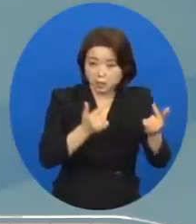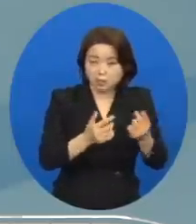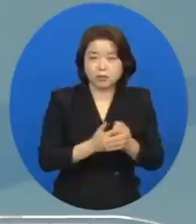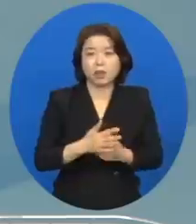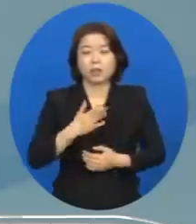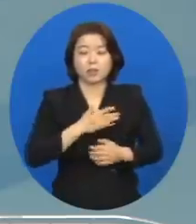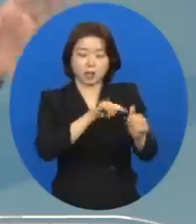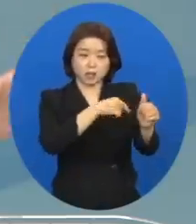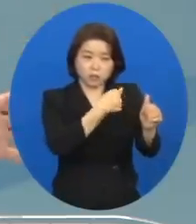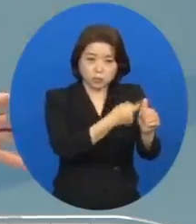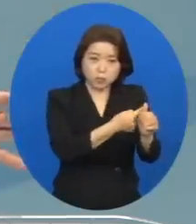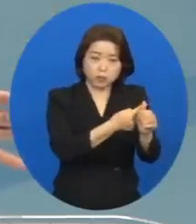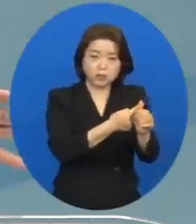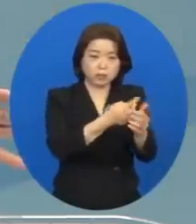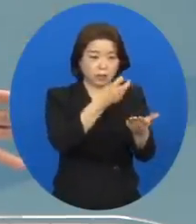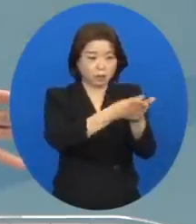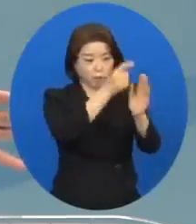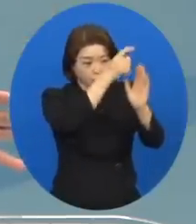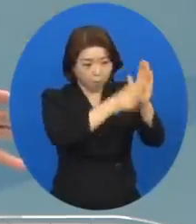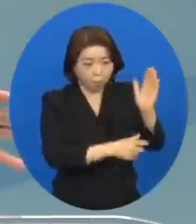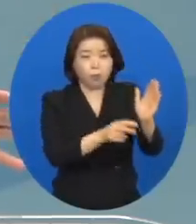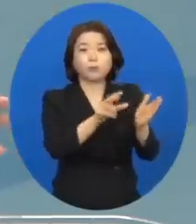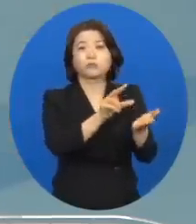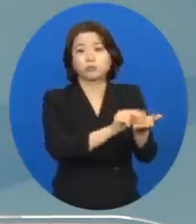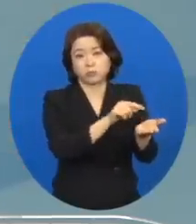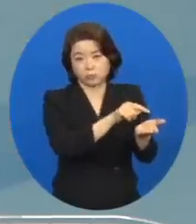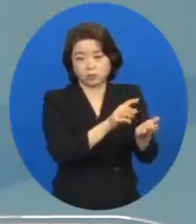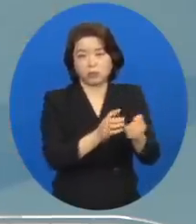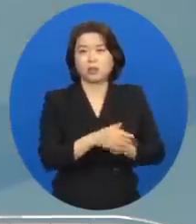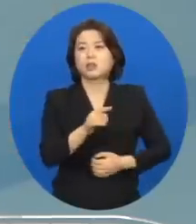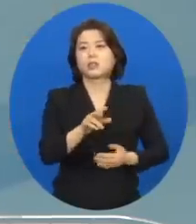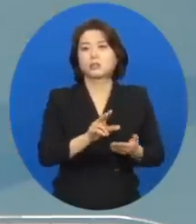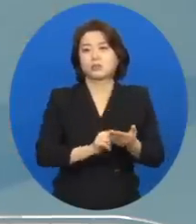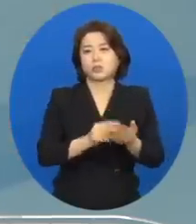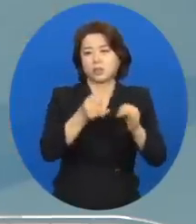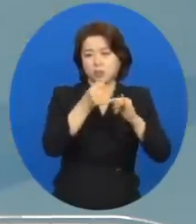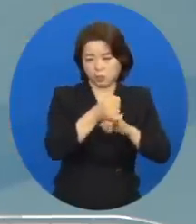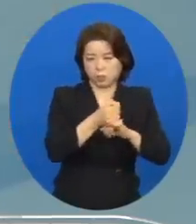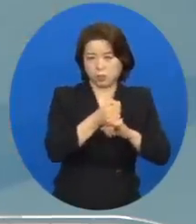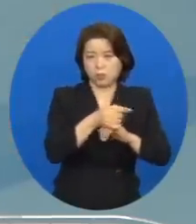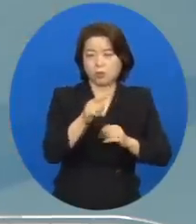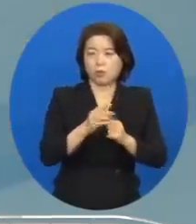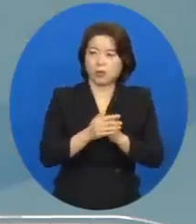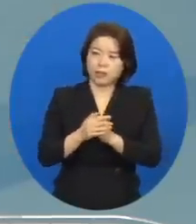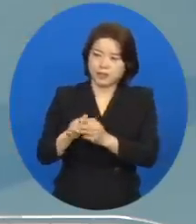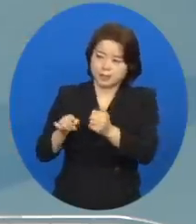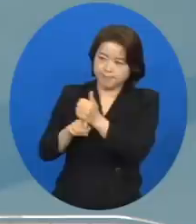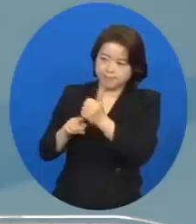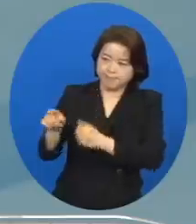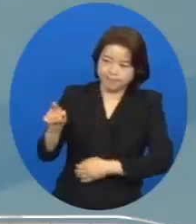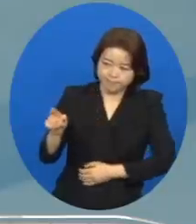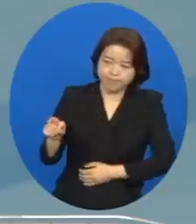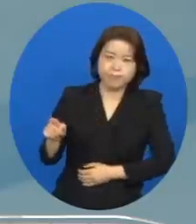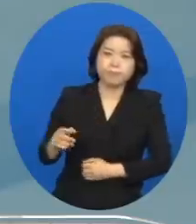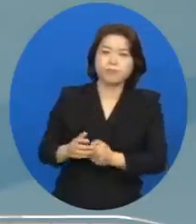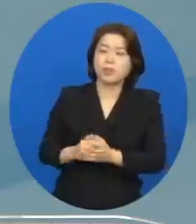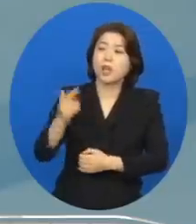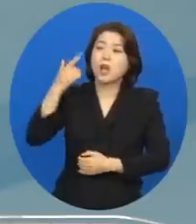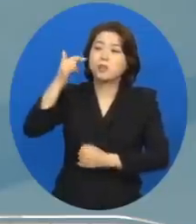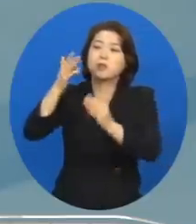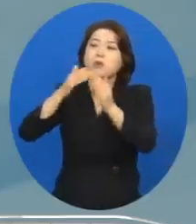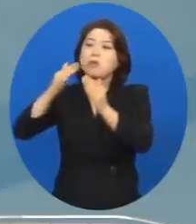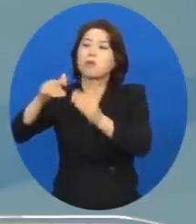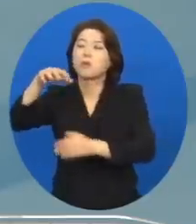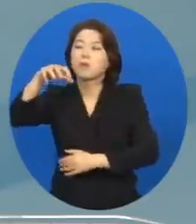제가 소속되어 있는 교단의 문제이기도 하니 이 문제는 반드시 따져서 목사님의